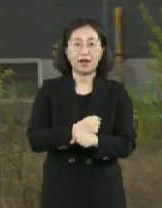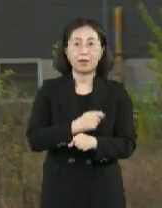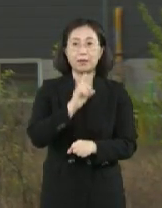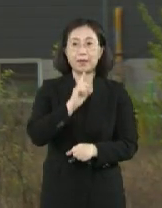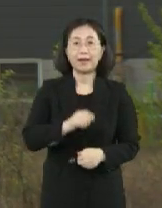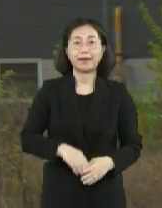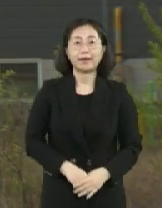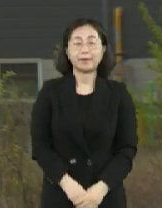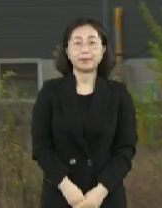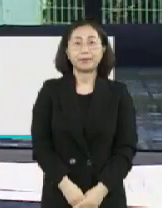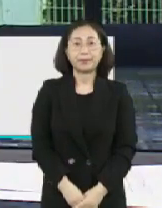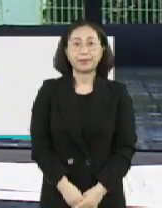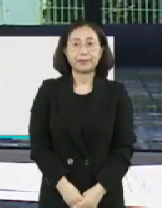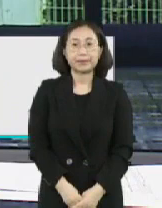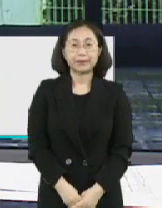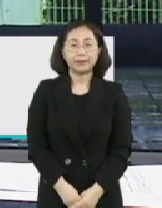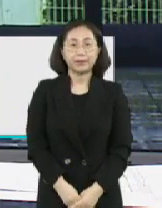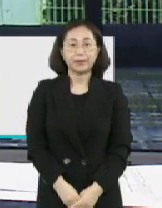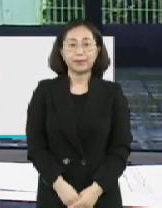최현우입니다.